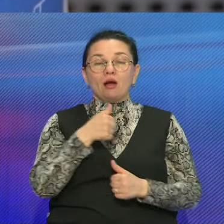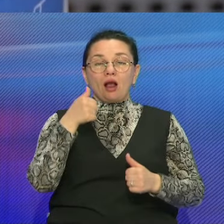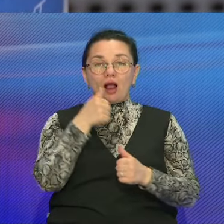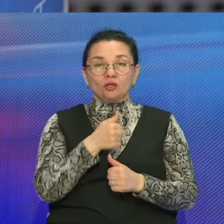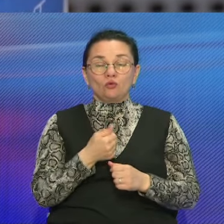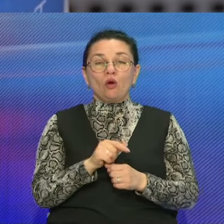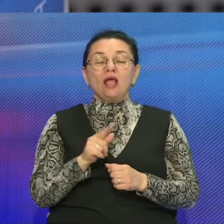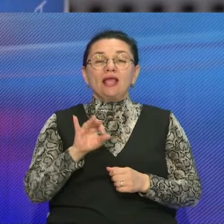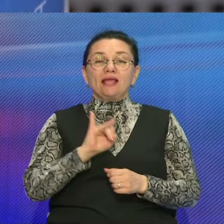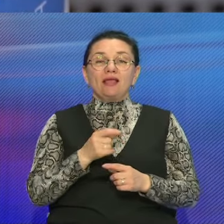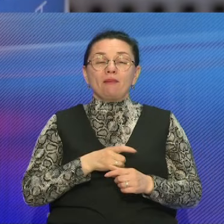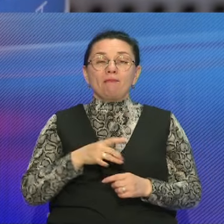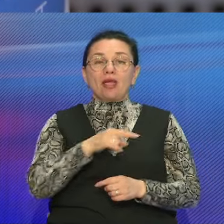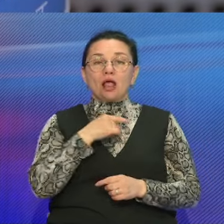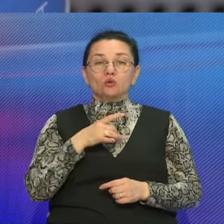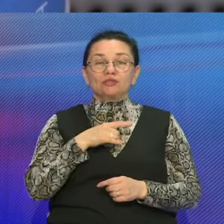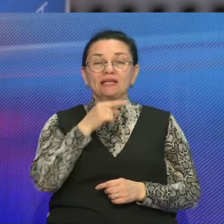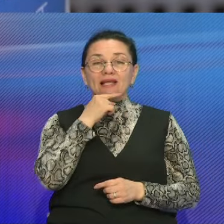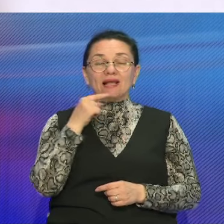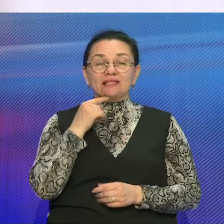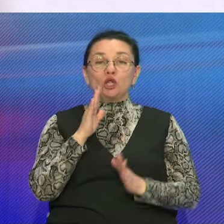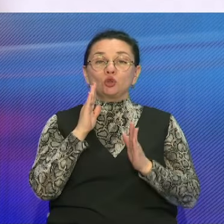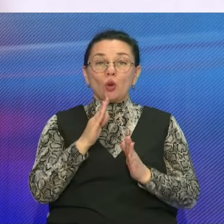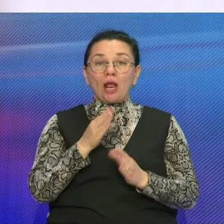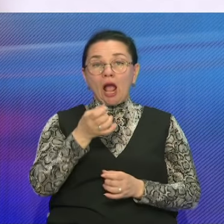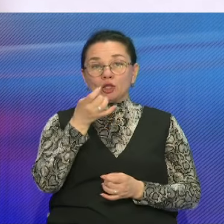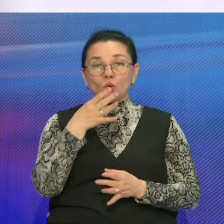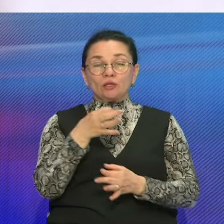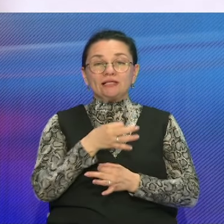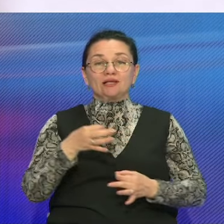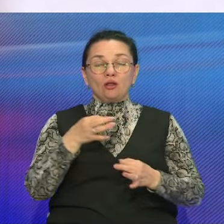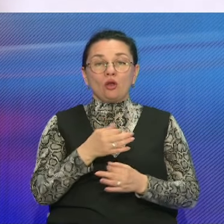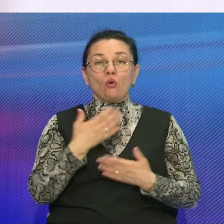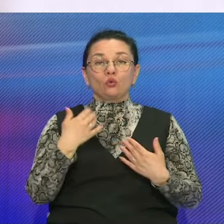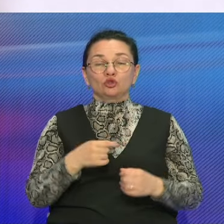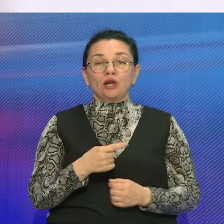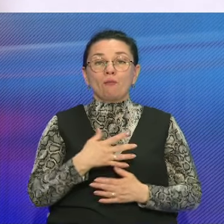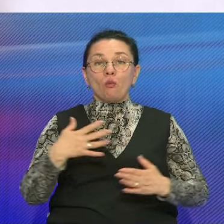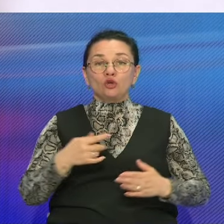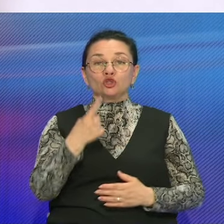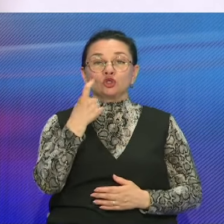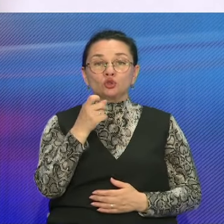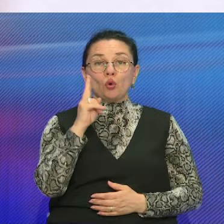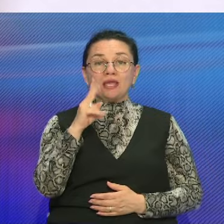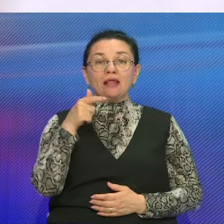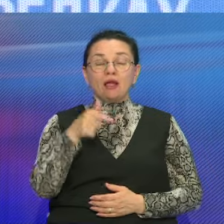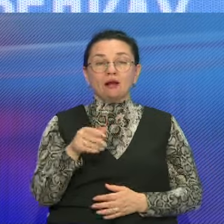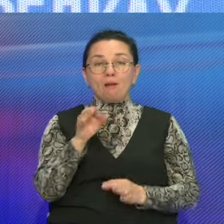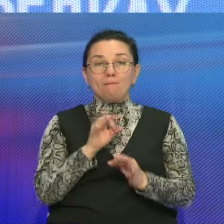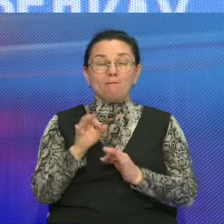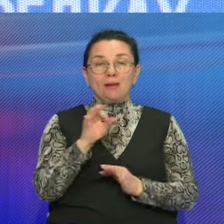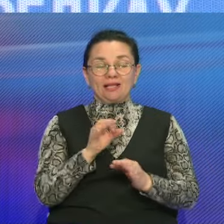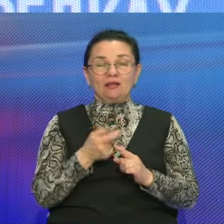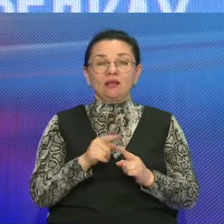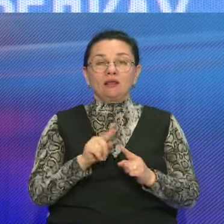двох держав – Білорусі і Росії, тільки від Гродзенської області зібрано вже амаль 100 кілограм монет. Збор протягується в